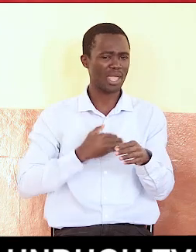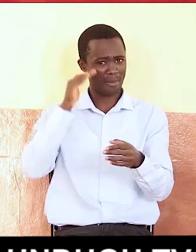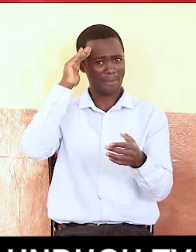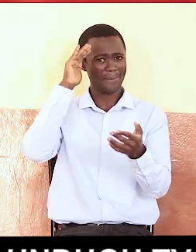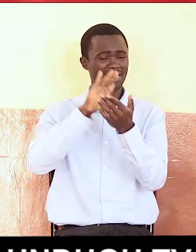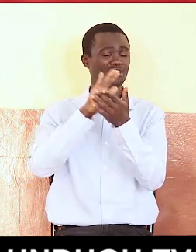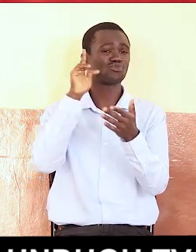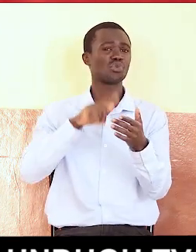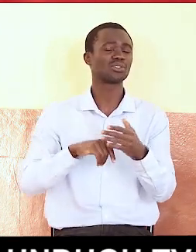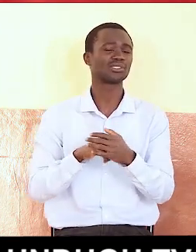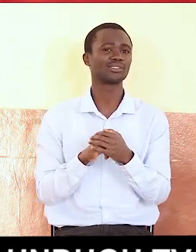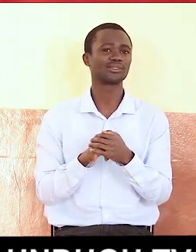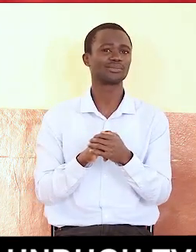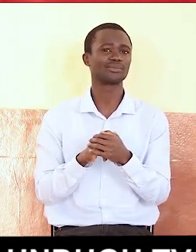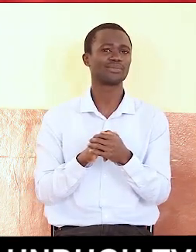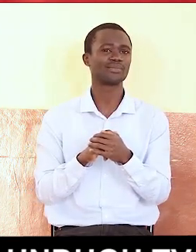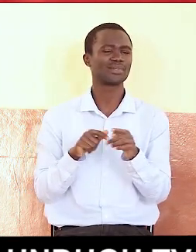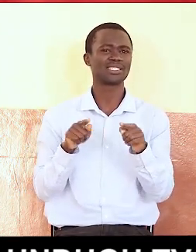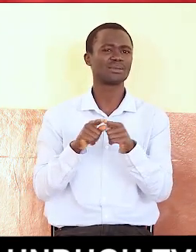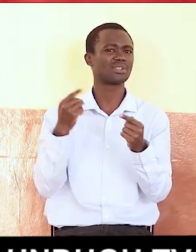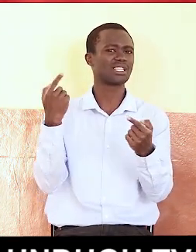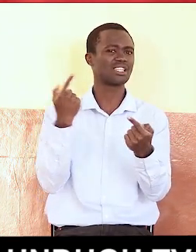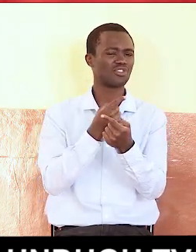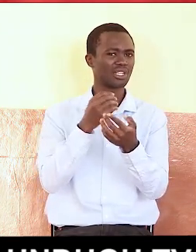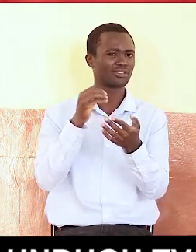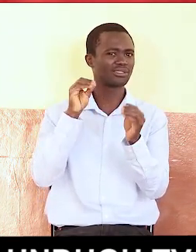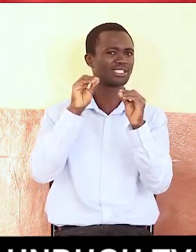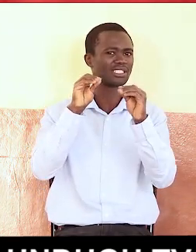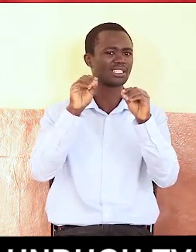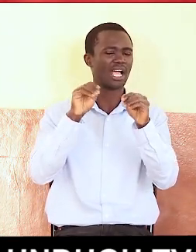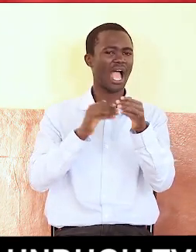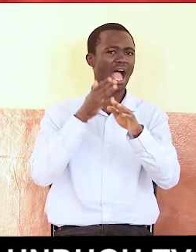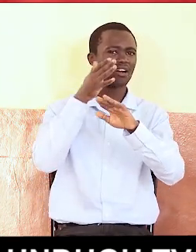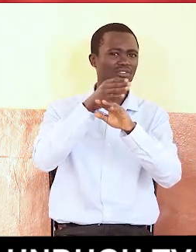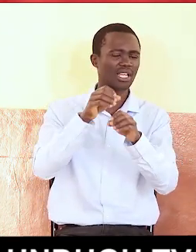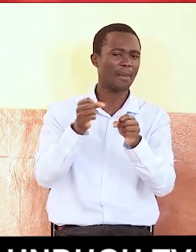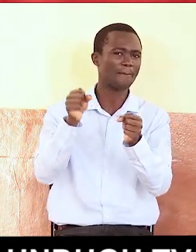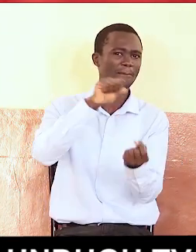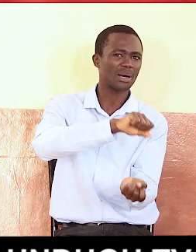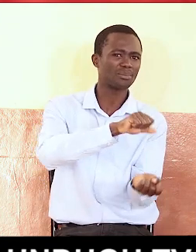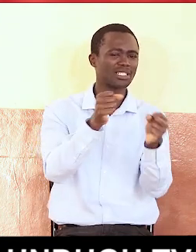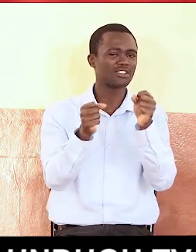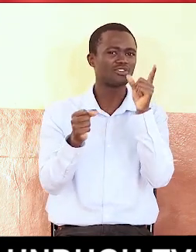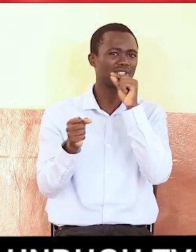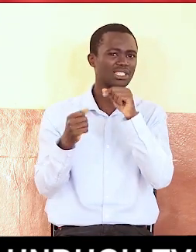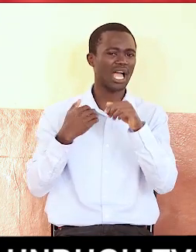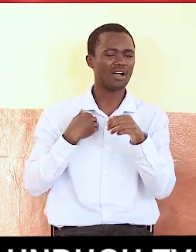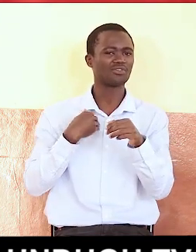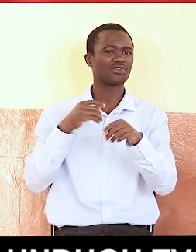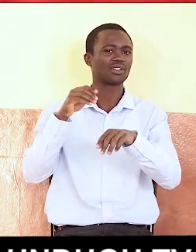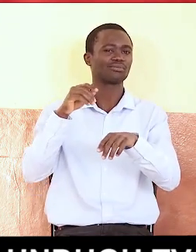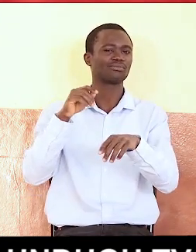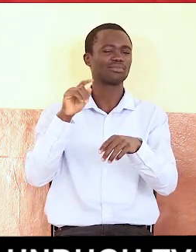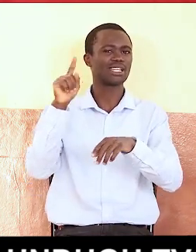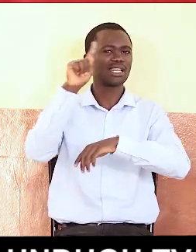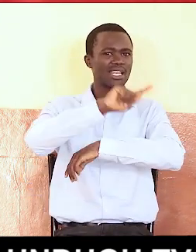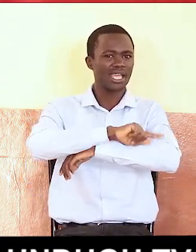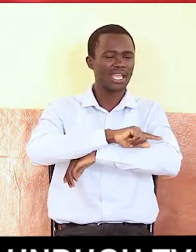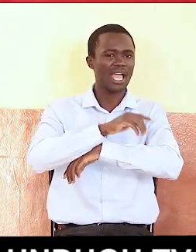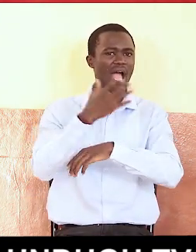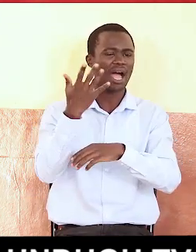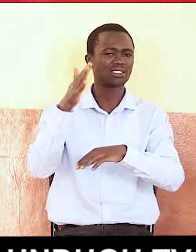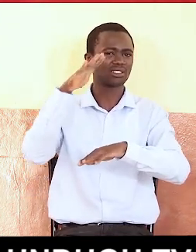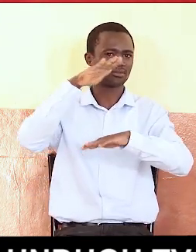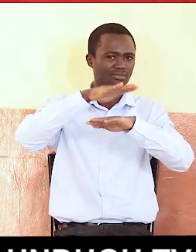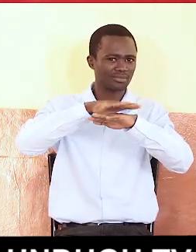mafundisho yetu na katika doctrine zetu, baada ya ubatizo kuna siku ya kuwekelewa mikono, kwa sababu